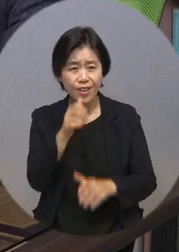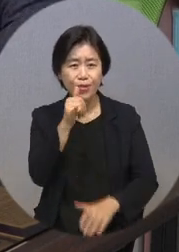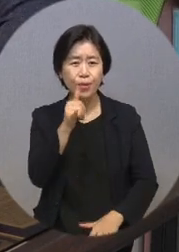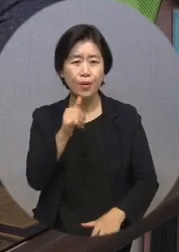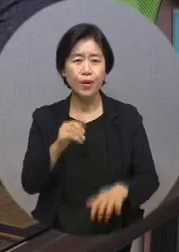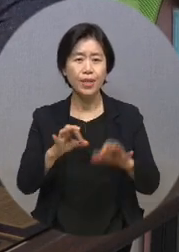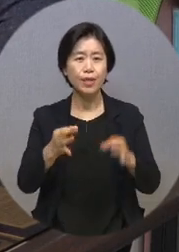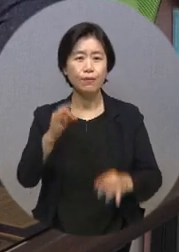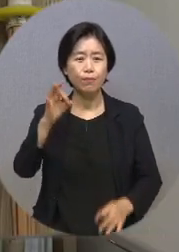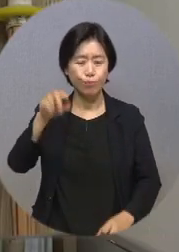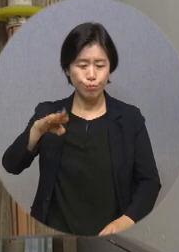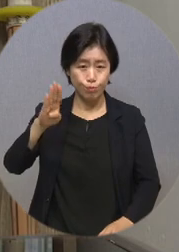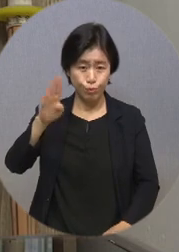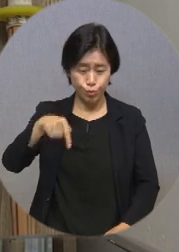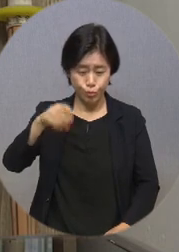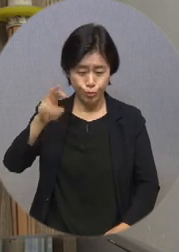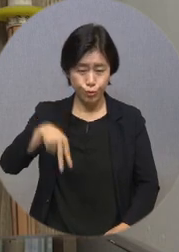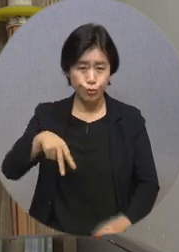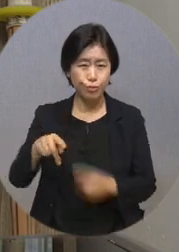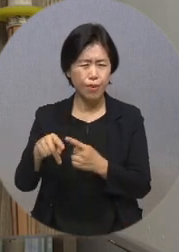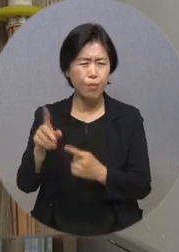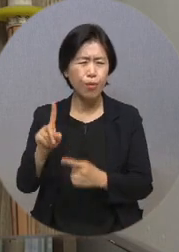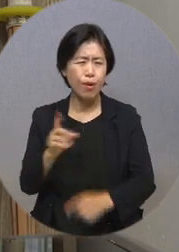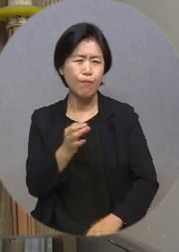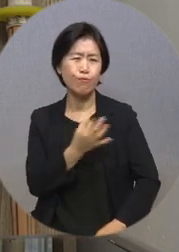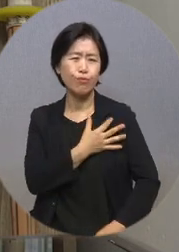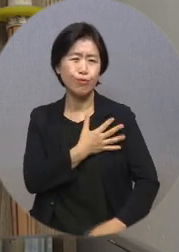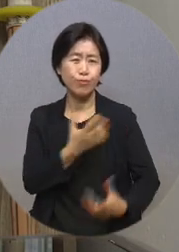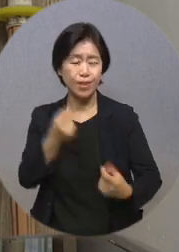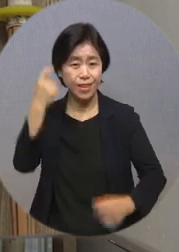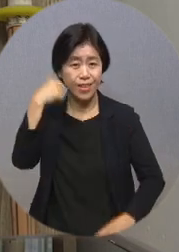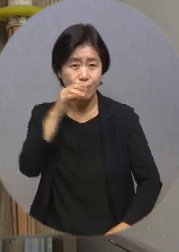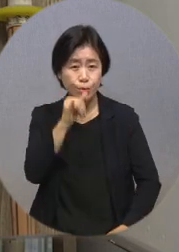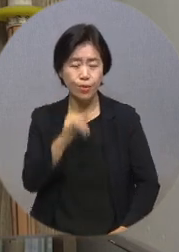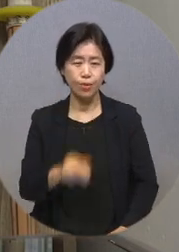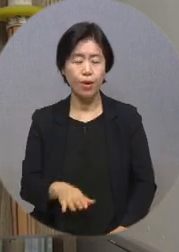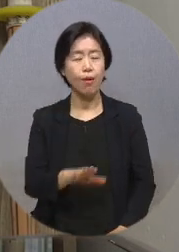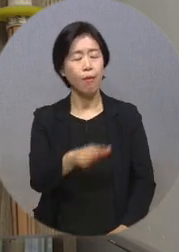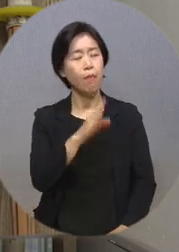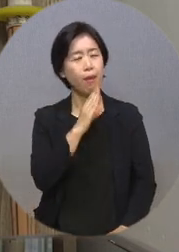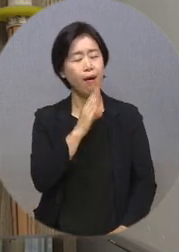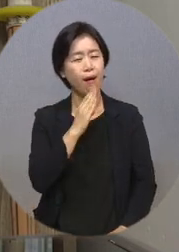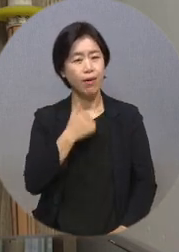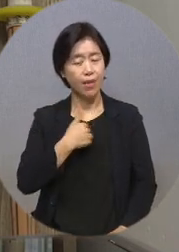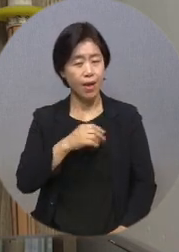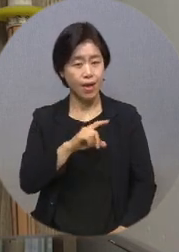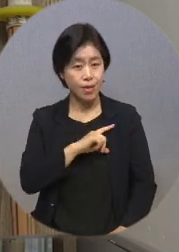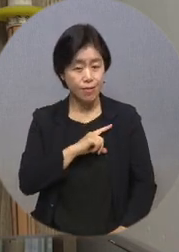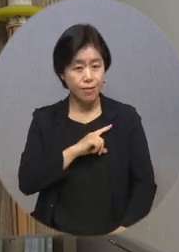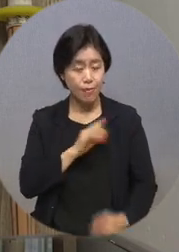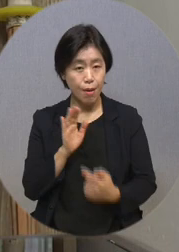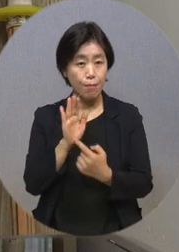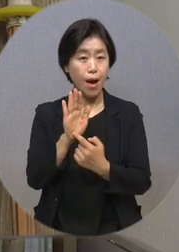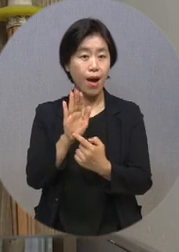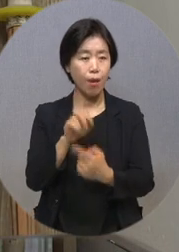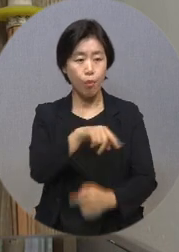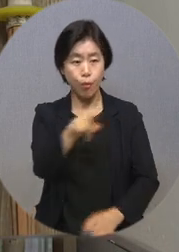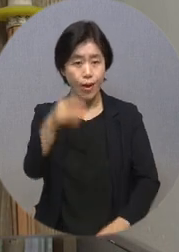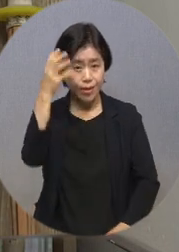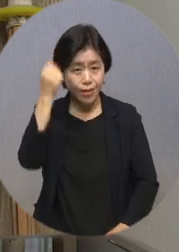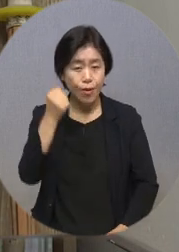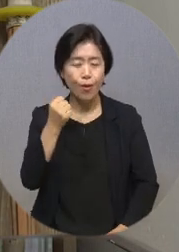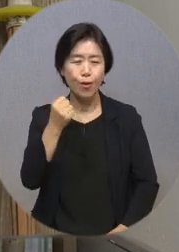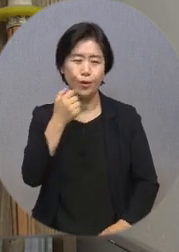독특해요. 네. 많은 분들이 제 이름을 한번 들으면 그 참 특이하게 생각을 합니다. 잘